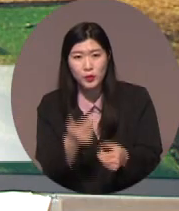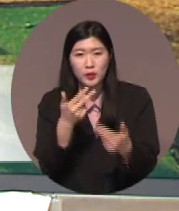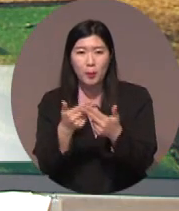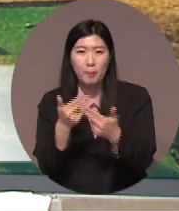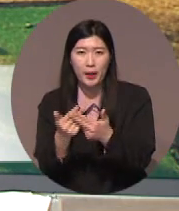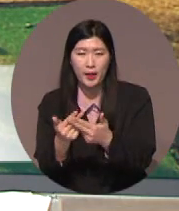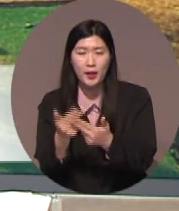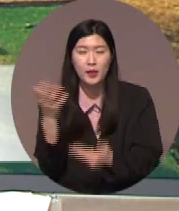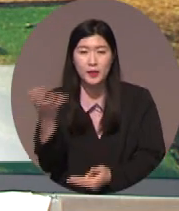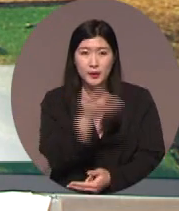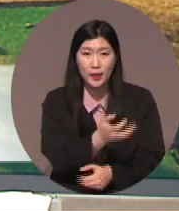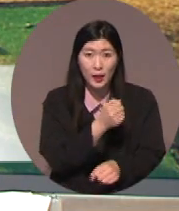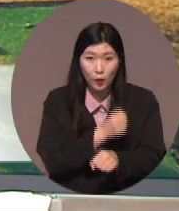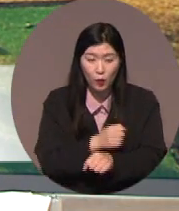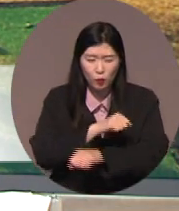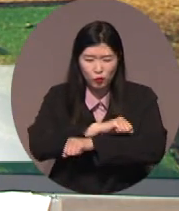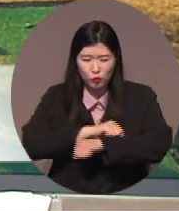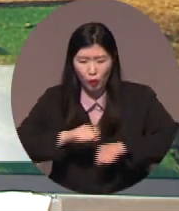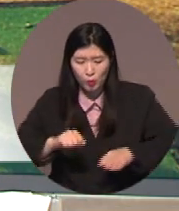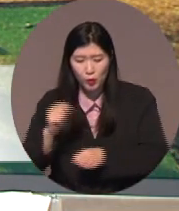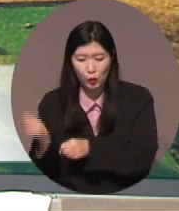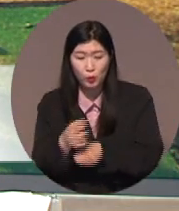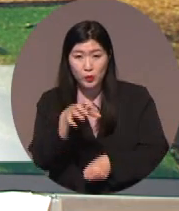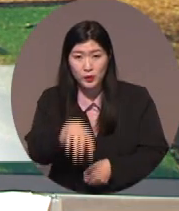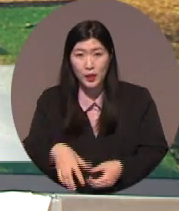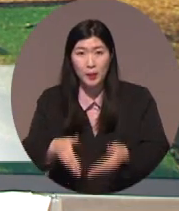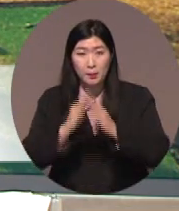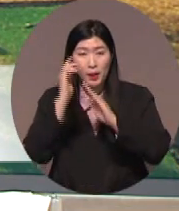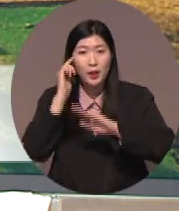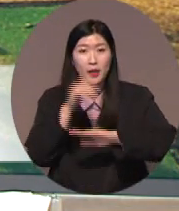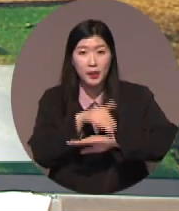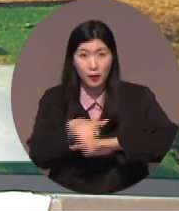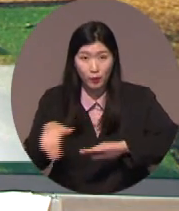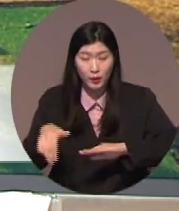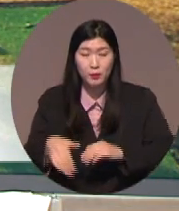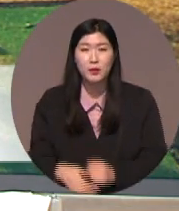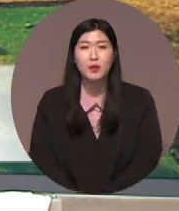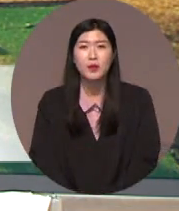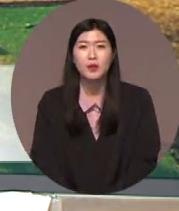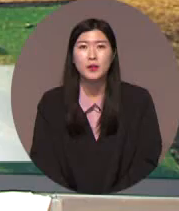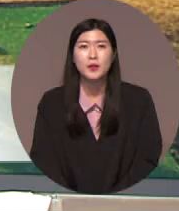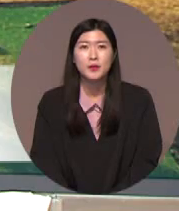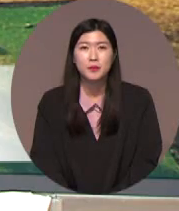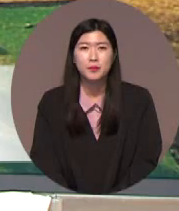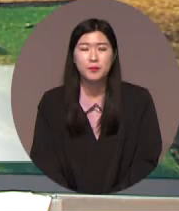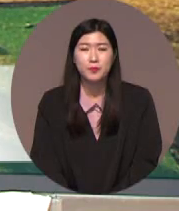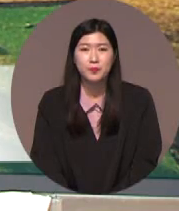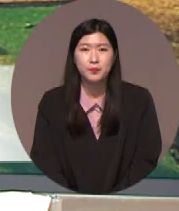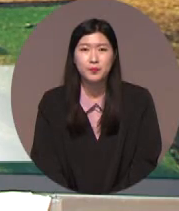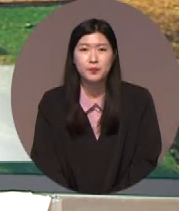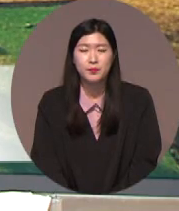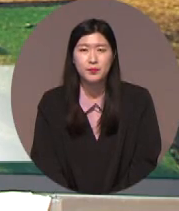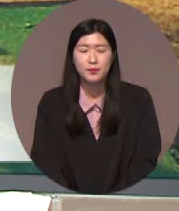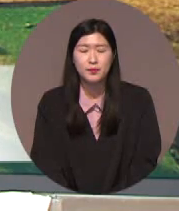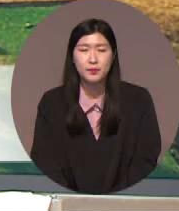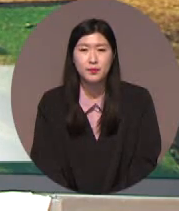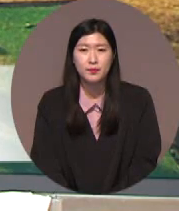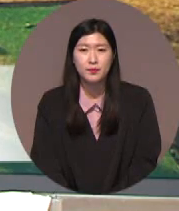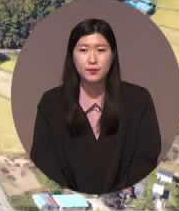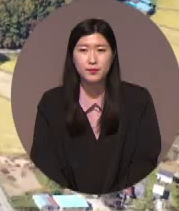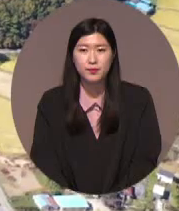옮겨오고 10월 규모에 파크 골프장도 조성돼 파크골프 중심지로 도약이 기대됩니다 김광영